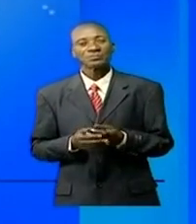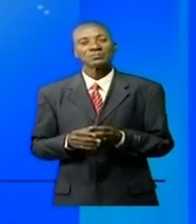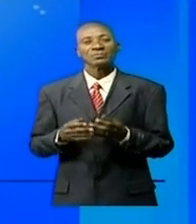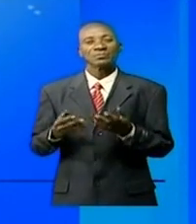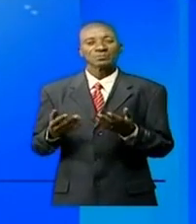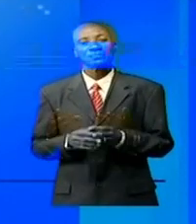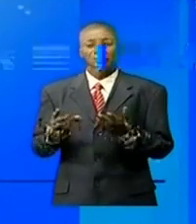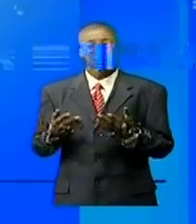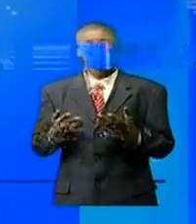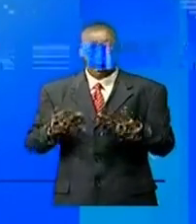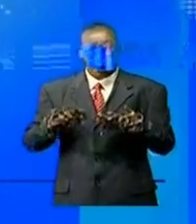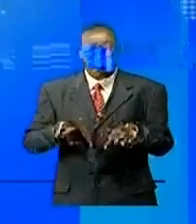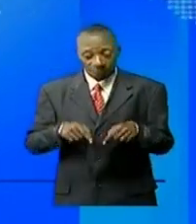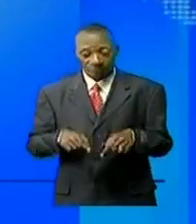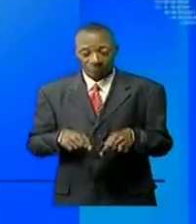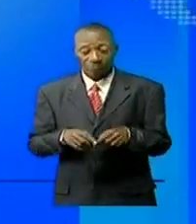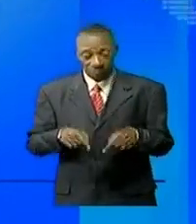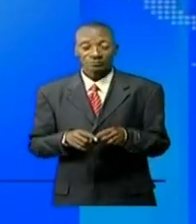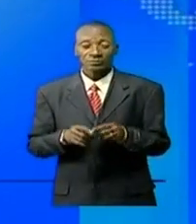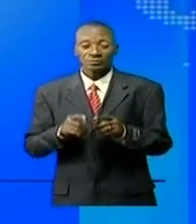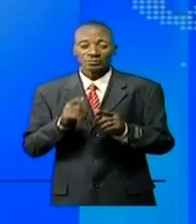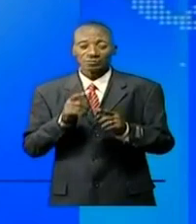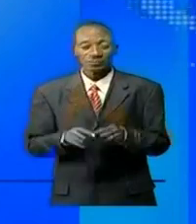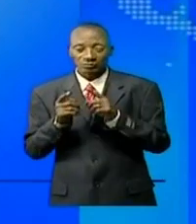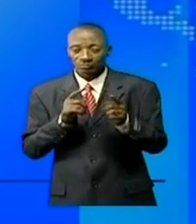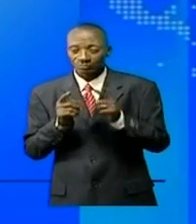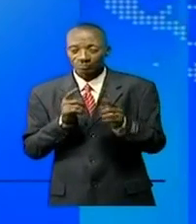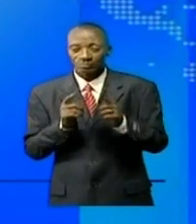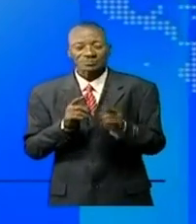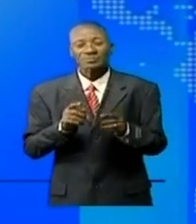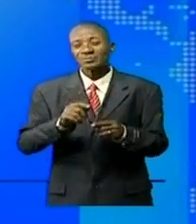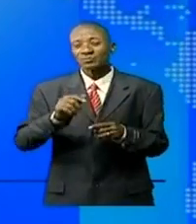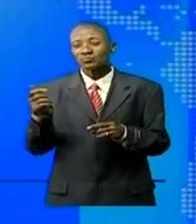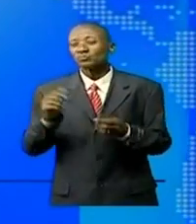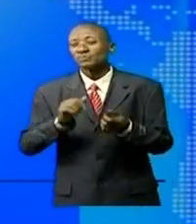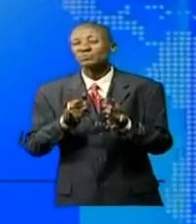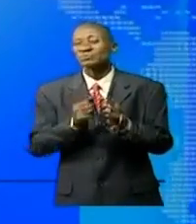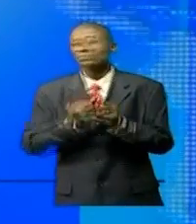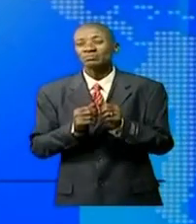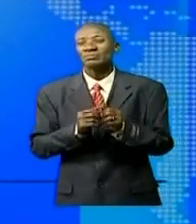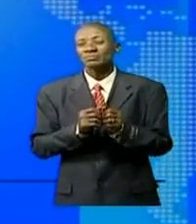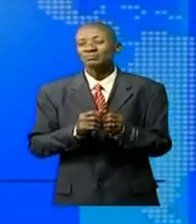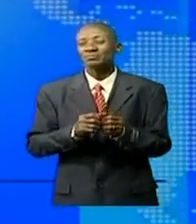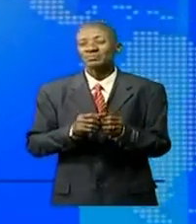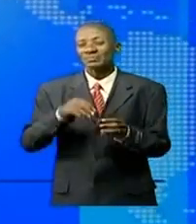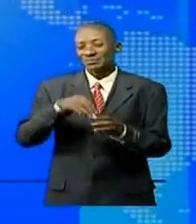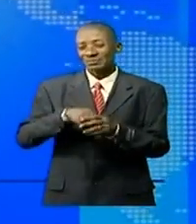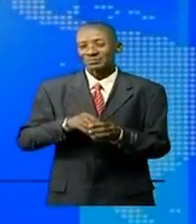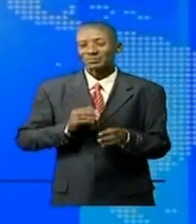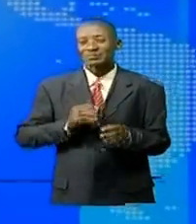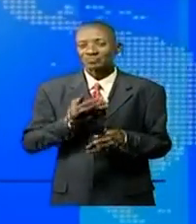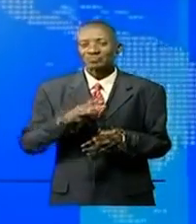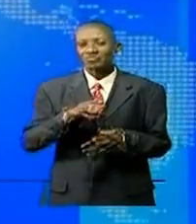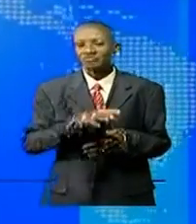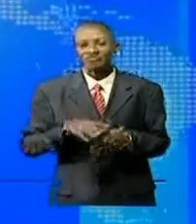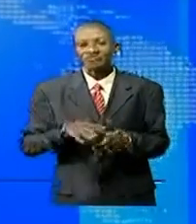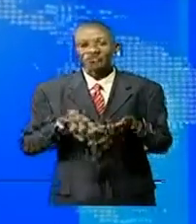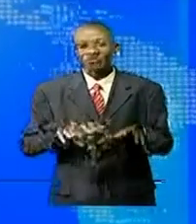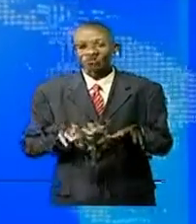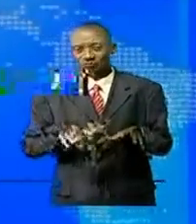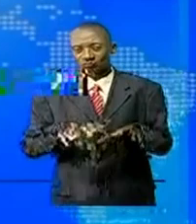communauté baptiste au Congo. Une occasion pour le représentant légal et secrétaire général de cette communauté de